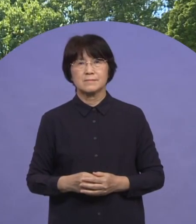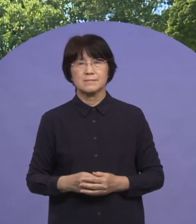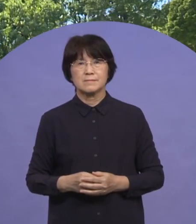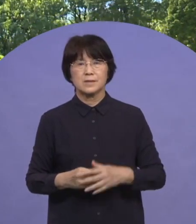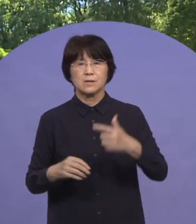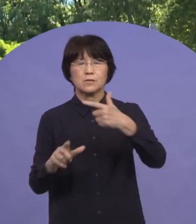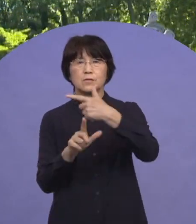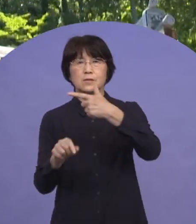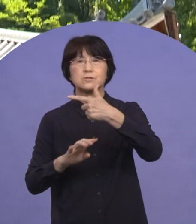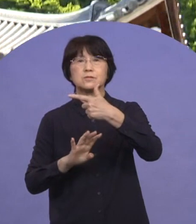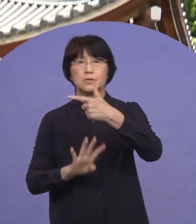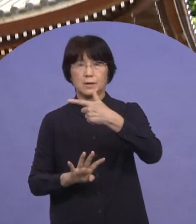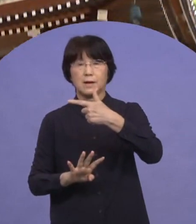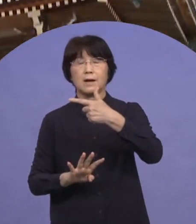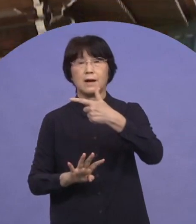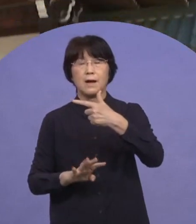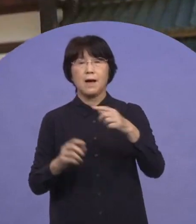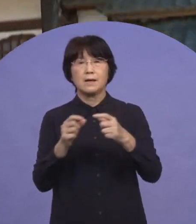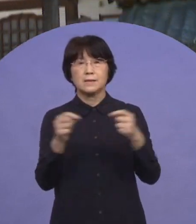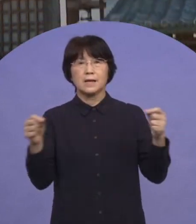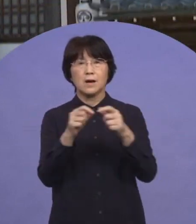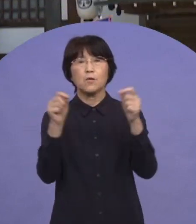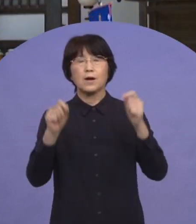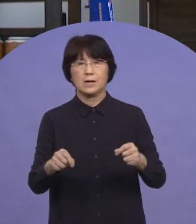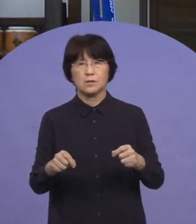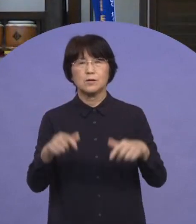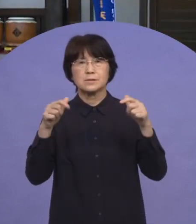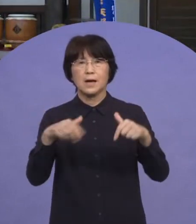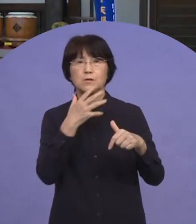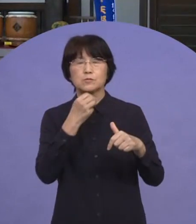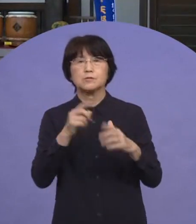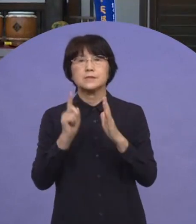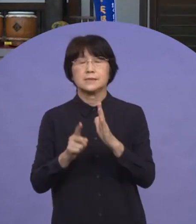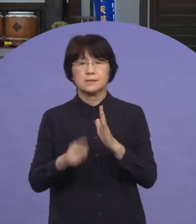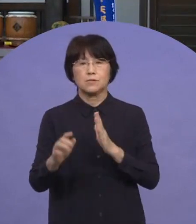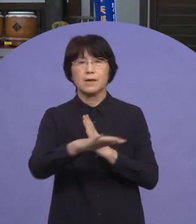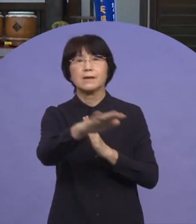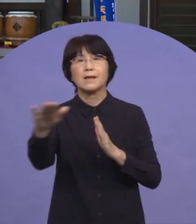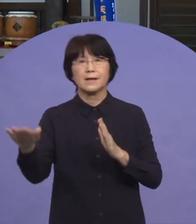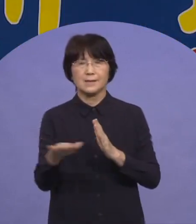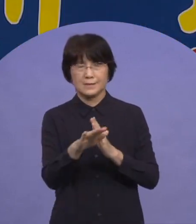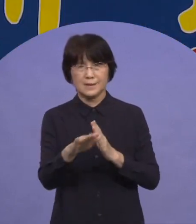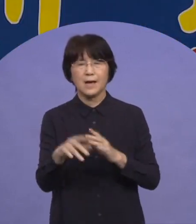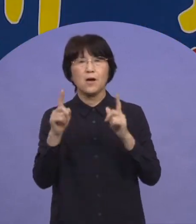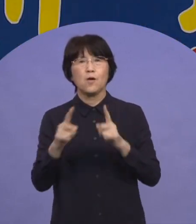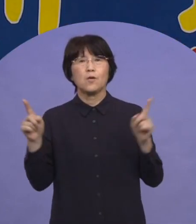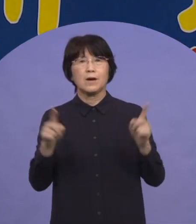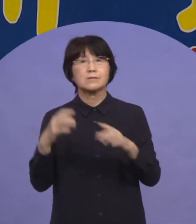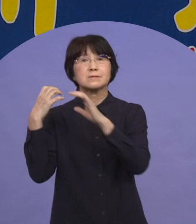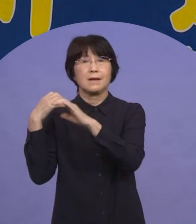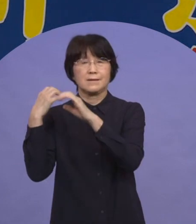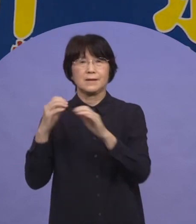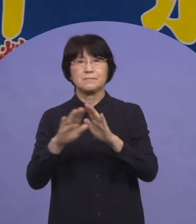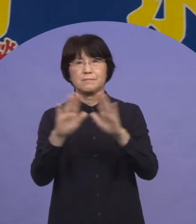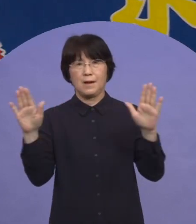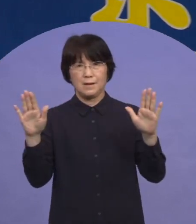6月4日長岡の西福寺境内で蛍祭り音楽祭が開催されました。